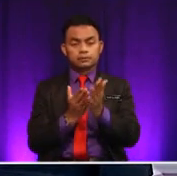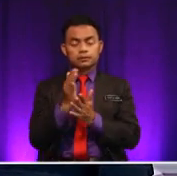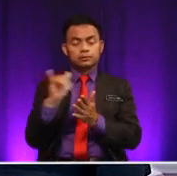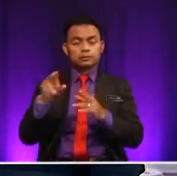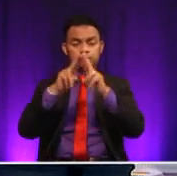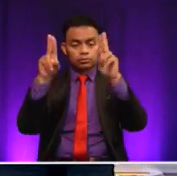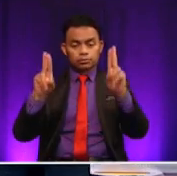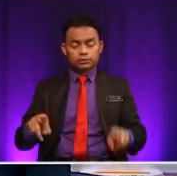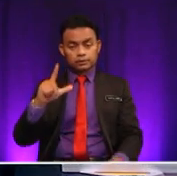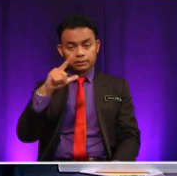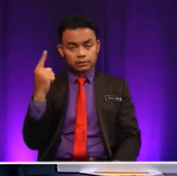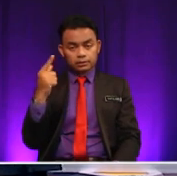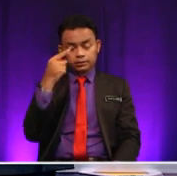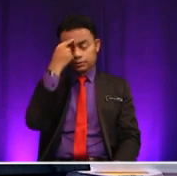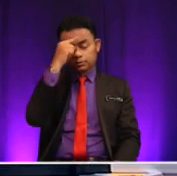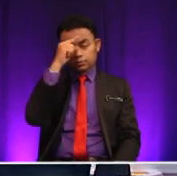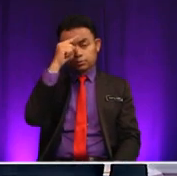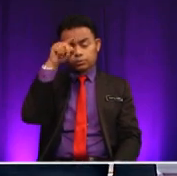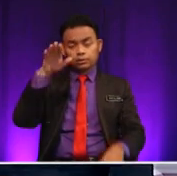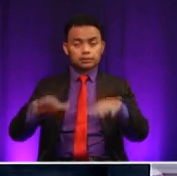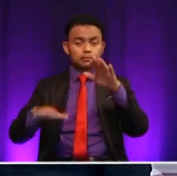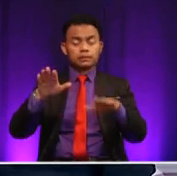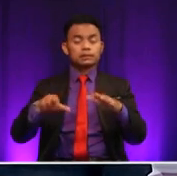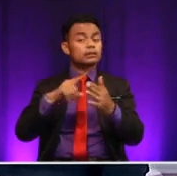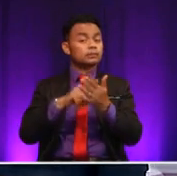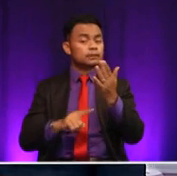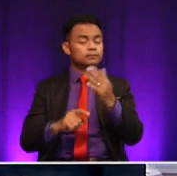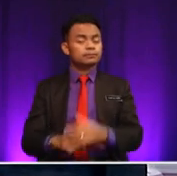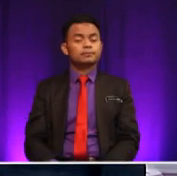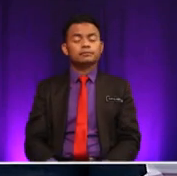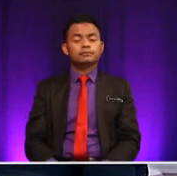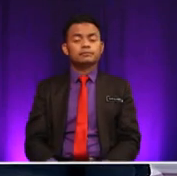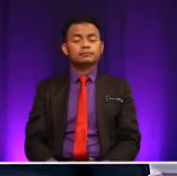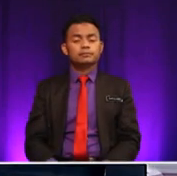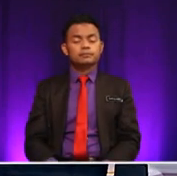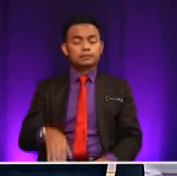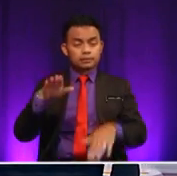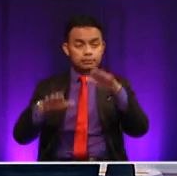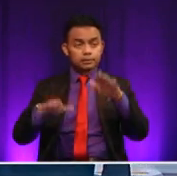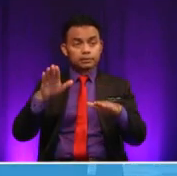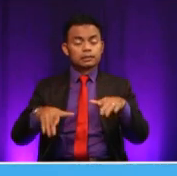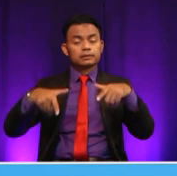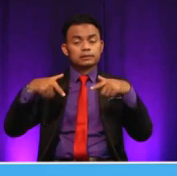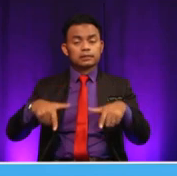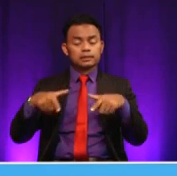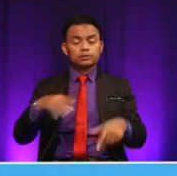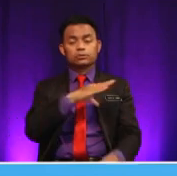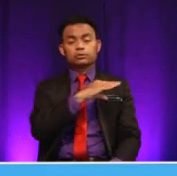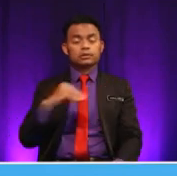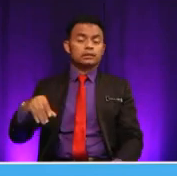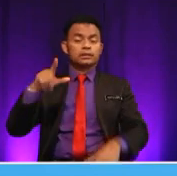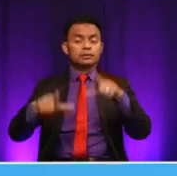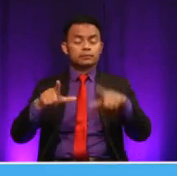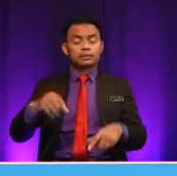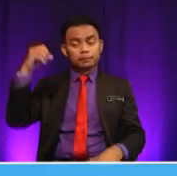hujan lain untuk imbangan apa dia oke imbangan kayu dan timbangan bintang oke